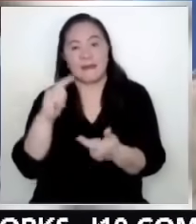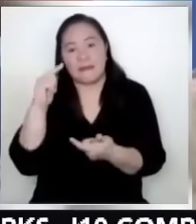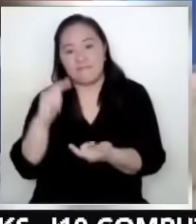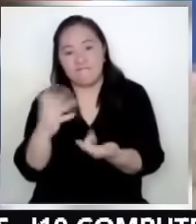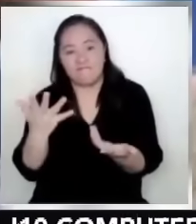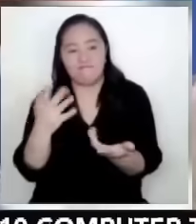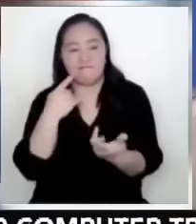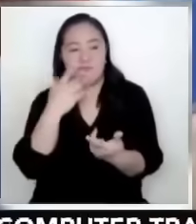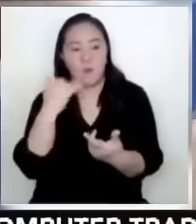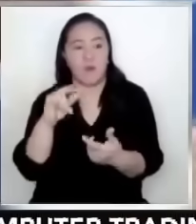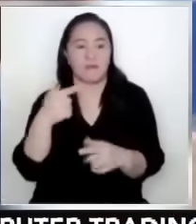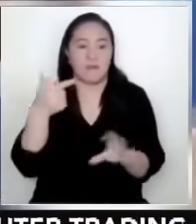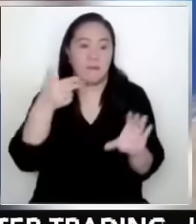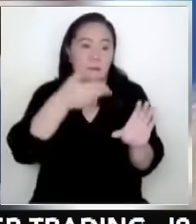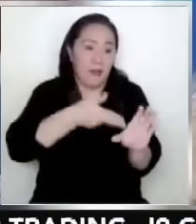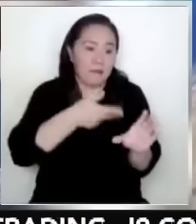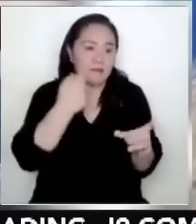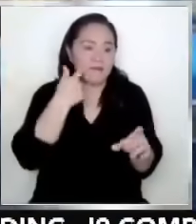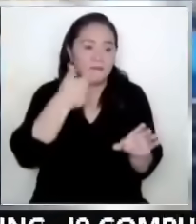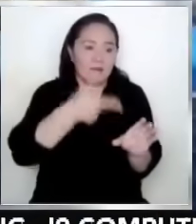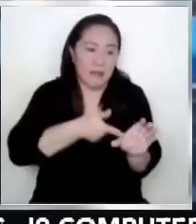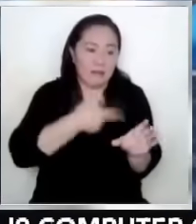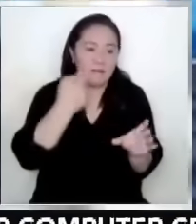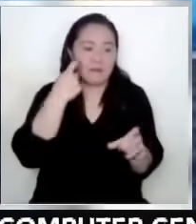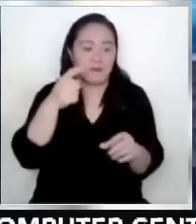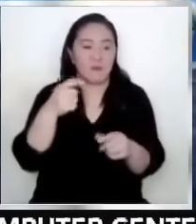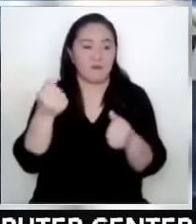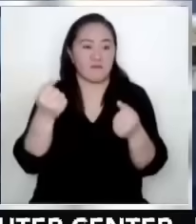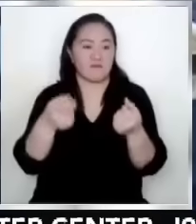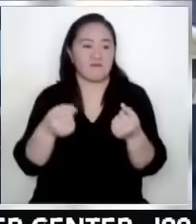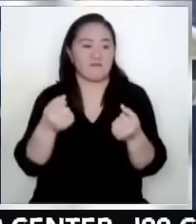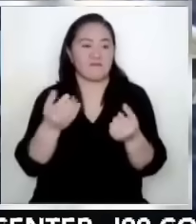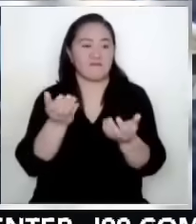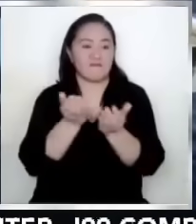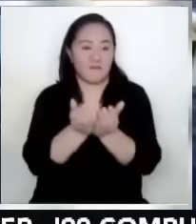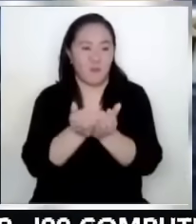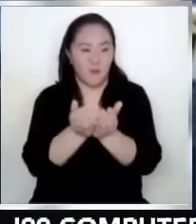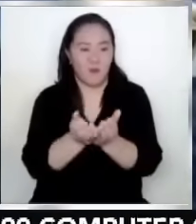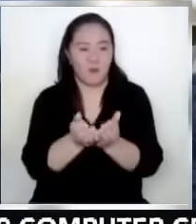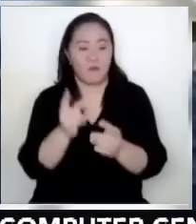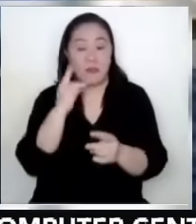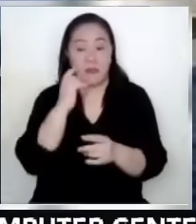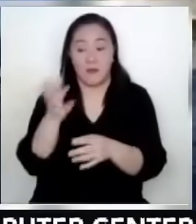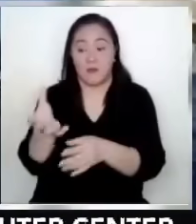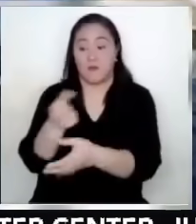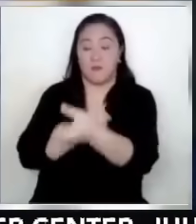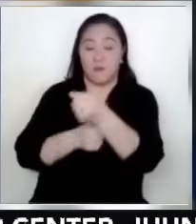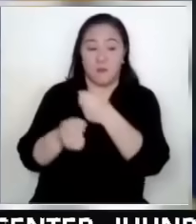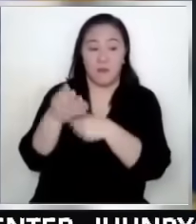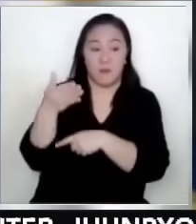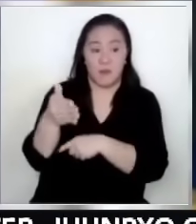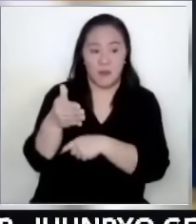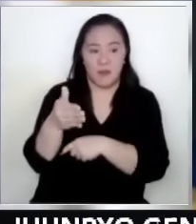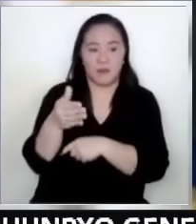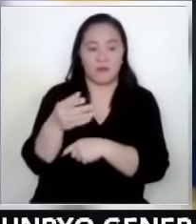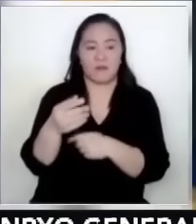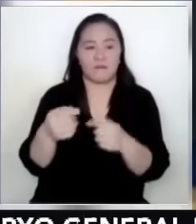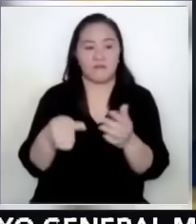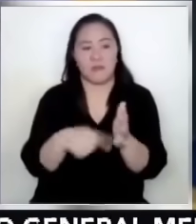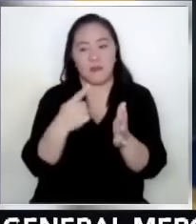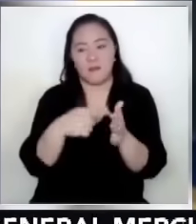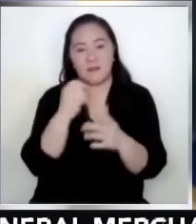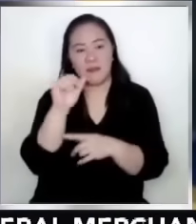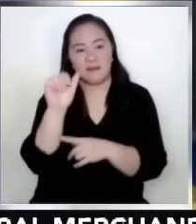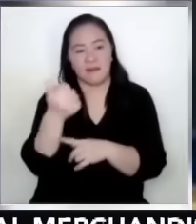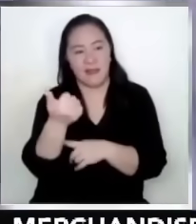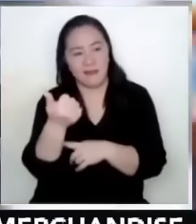Bitin din kahit ang 20,000 pesos na naaabot sa bawat crew kung maganda ang huli. Siguro may mga 10, ganun na lang, maiuwi mo sa dami na